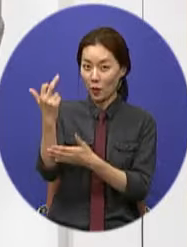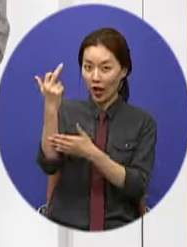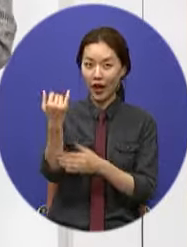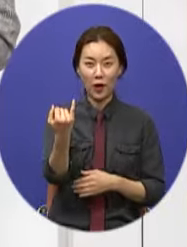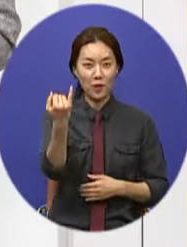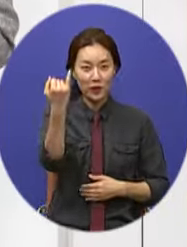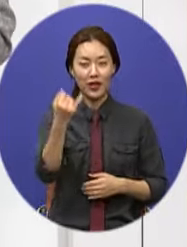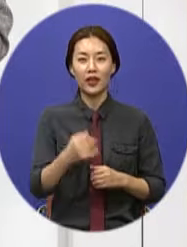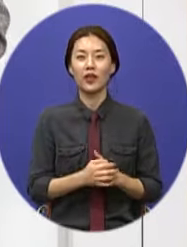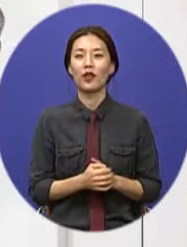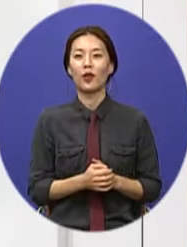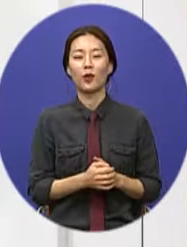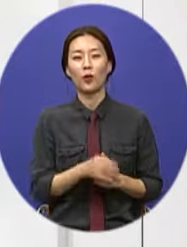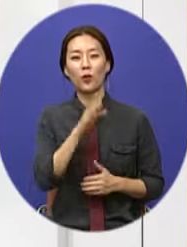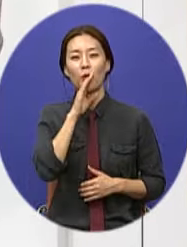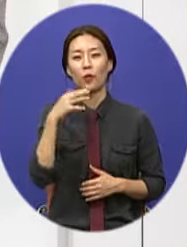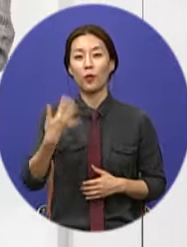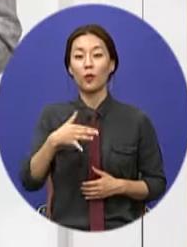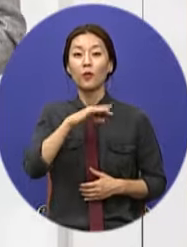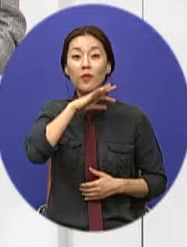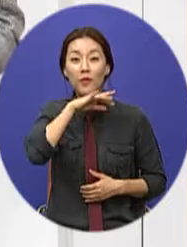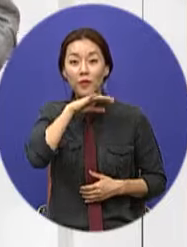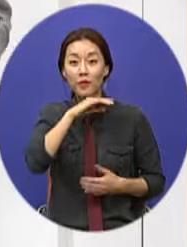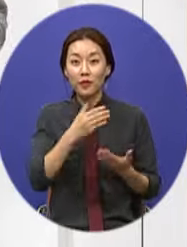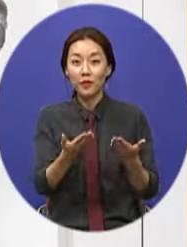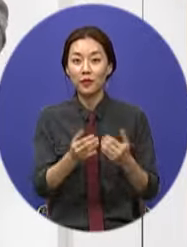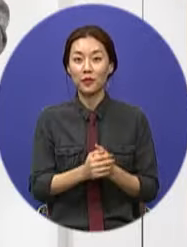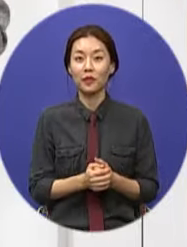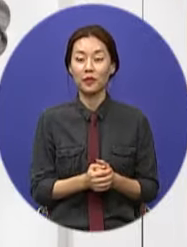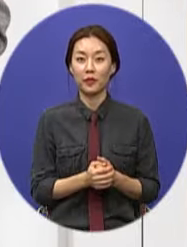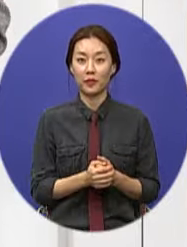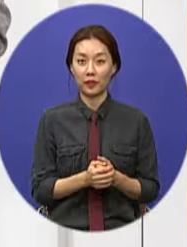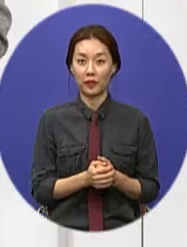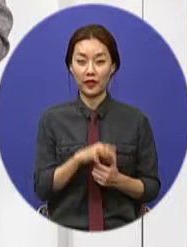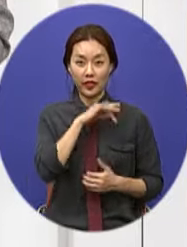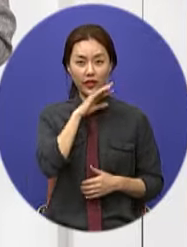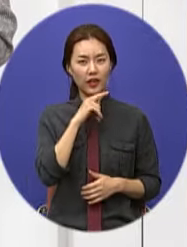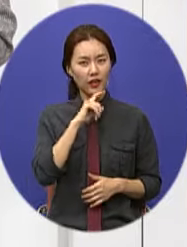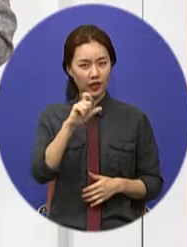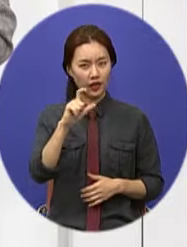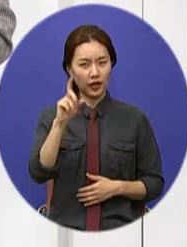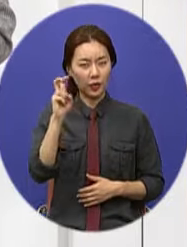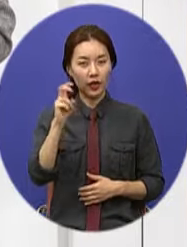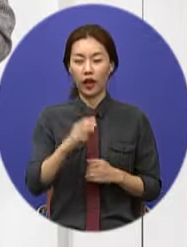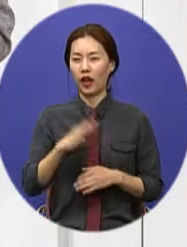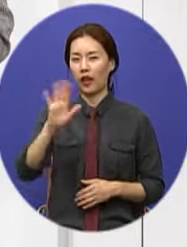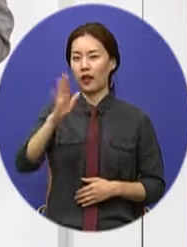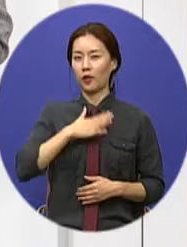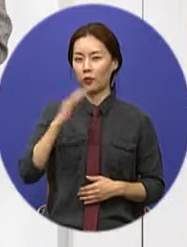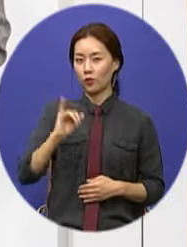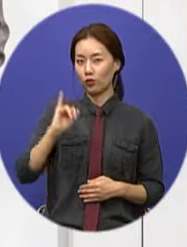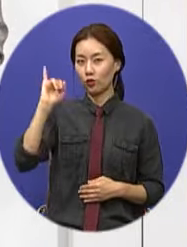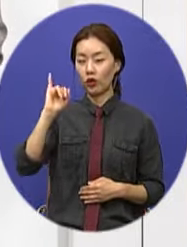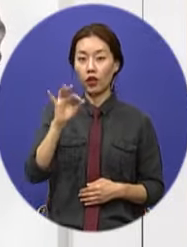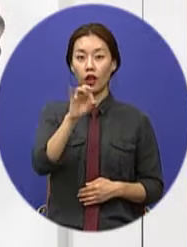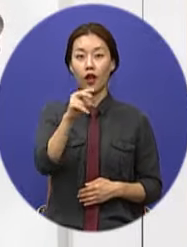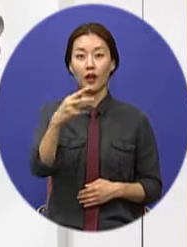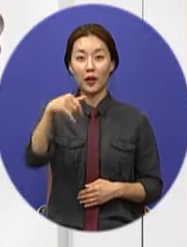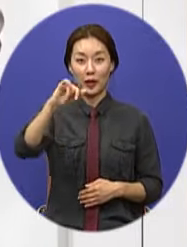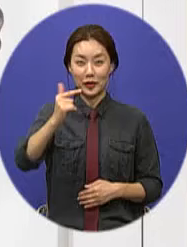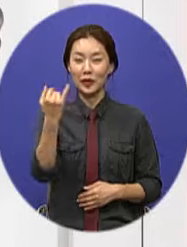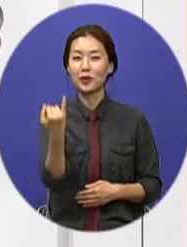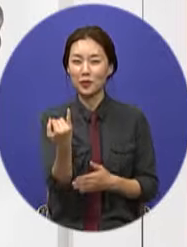언니. 그러면 아니, 나이가 어떻게 되시는 거예요? 아니요, 저기 15살인가 보니까, 봐. 아니야, 우리 누나야, 누나. 영신이 누나.